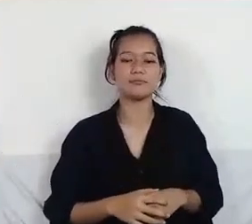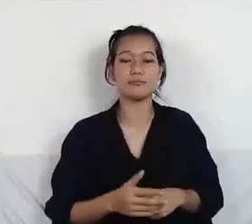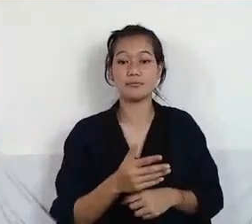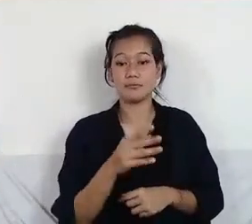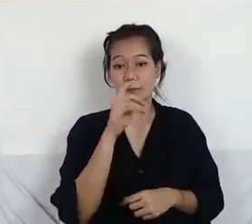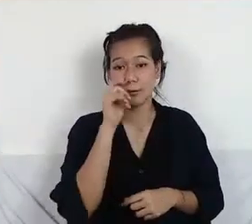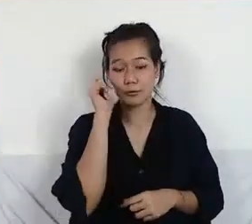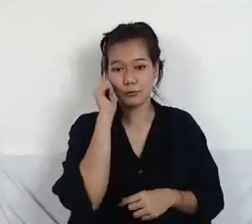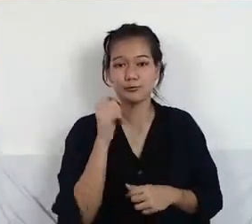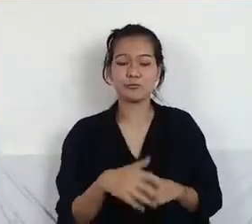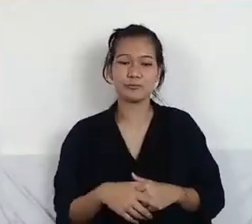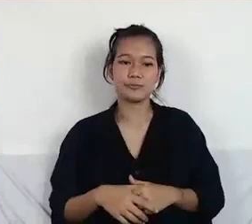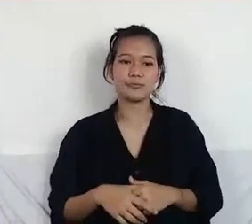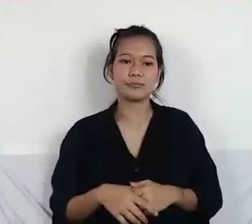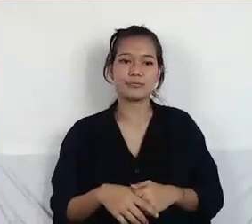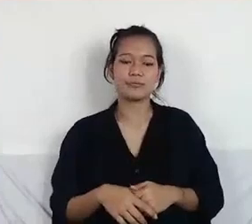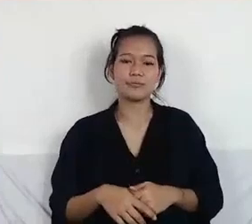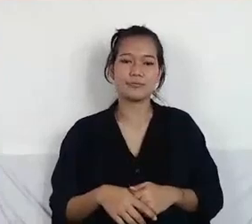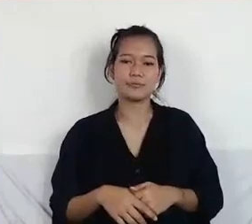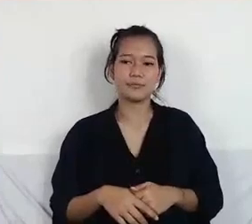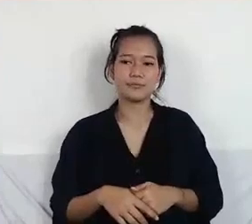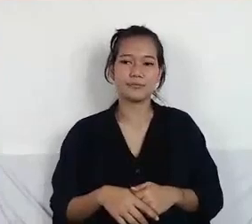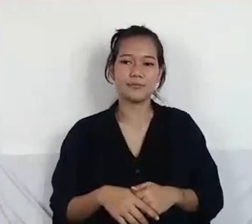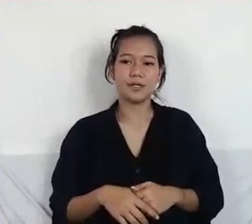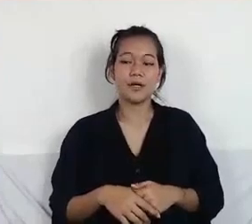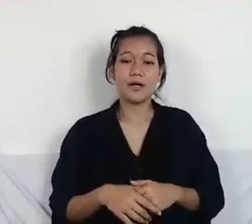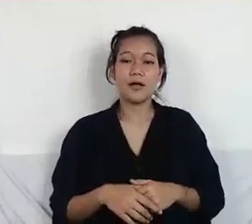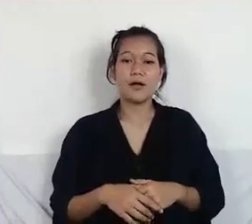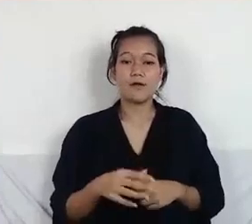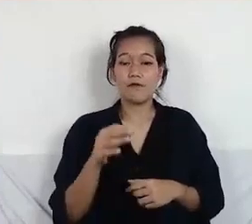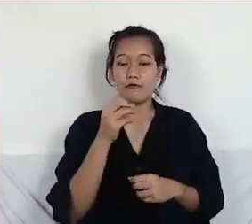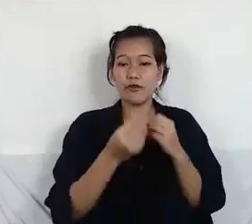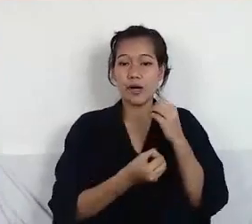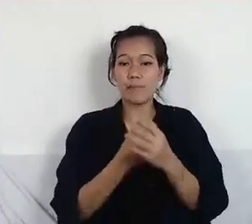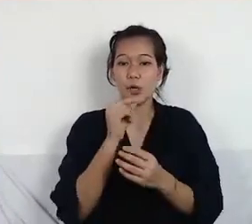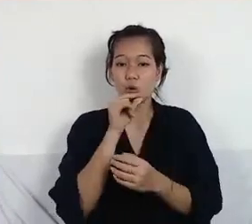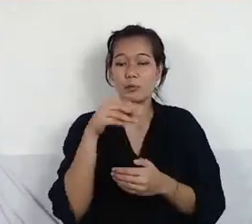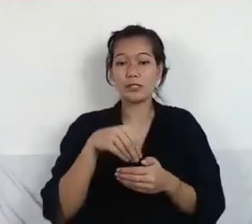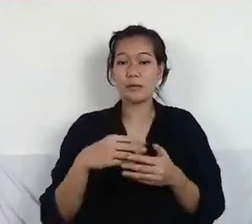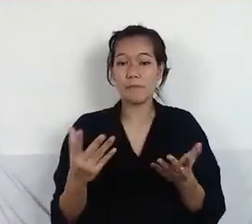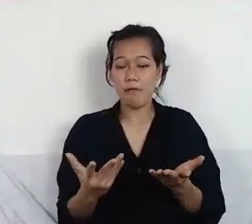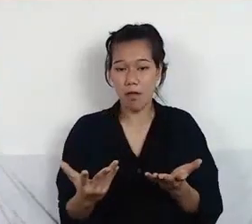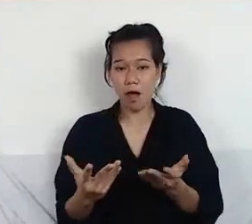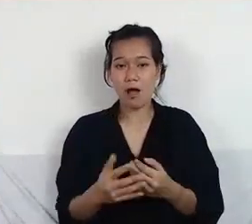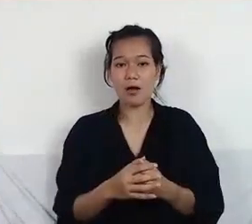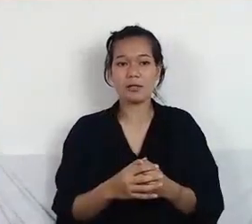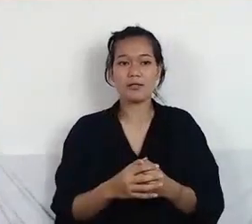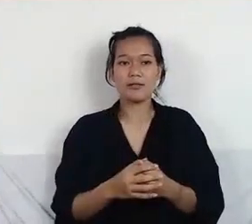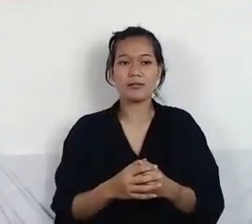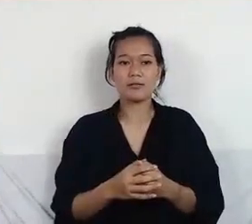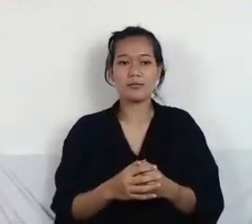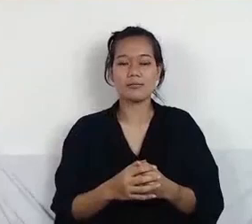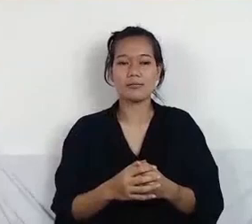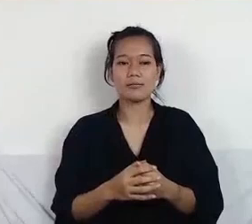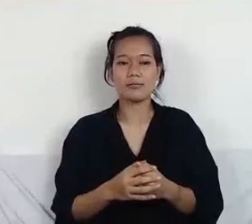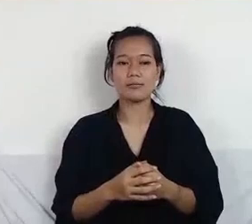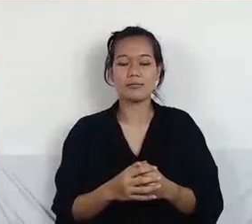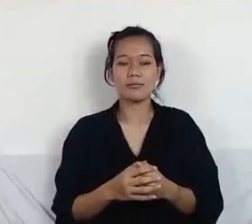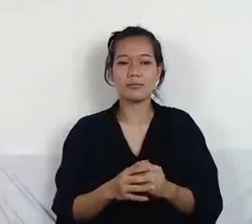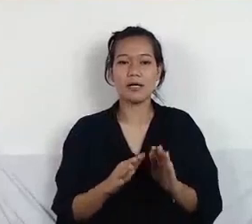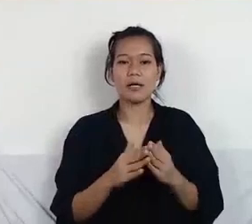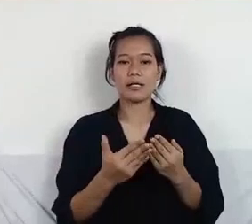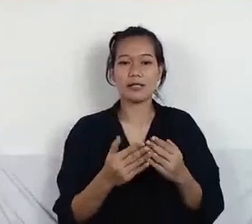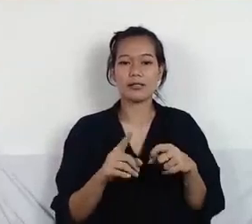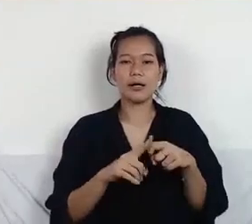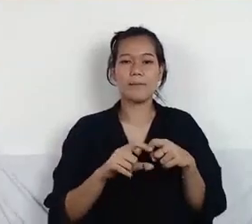Bapak, Ibu, jemaat sekalian, dasar persembahan kita hari ini diambil dari kesaksian firman Tuhan dalam kitab